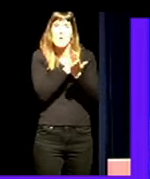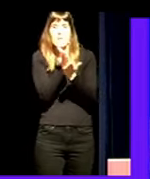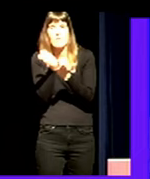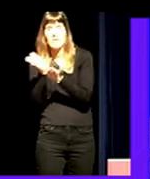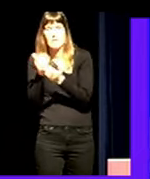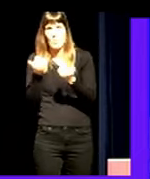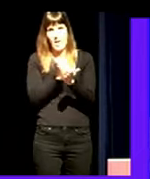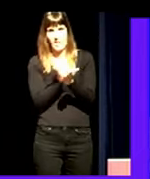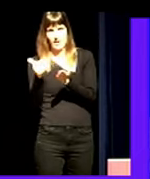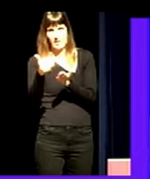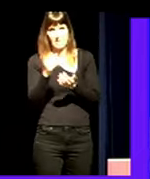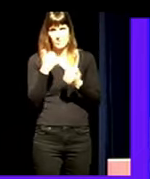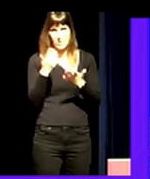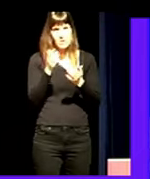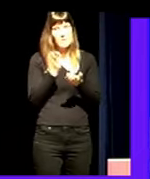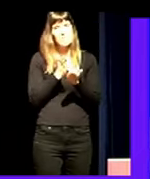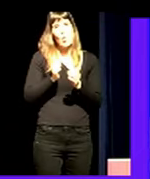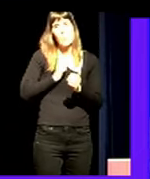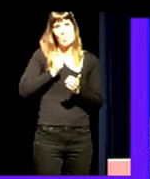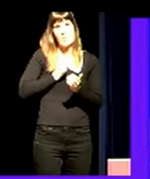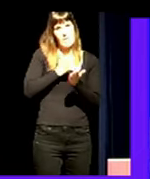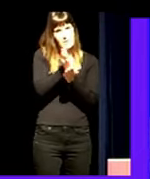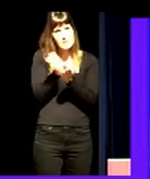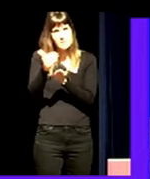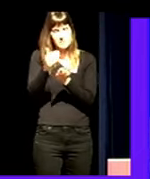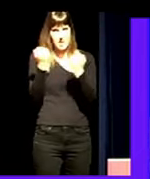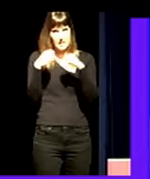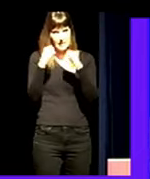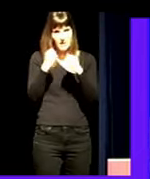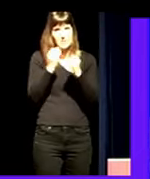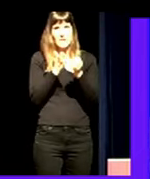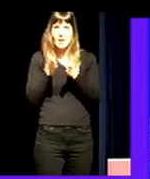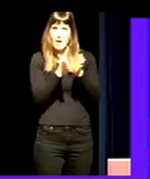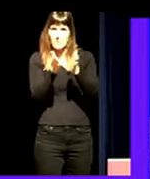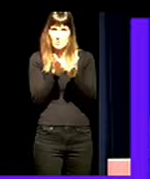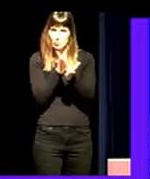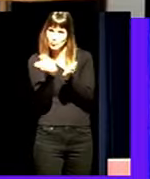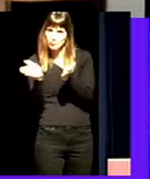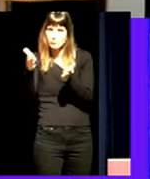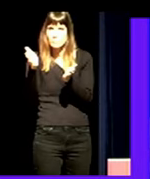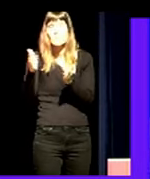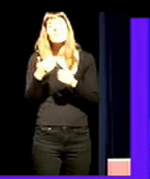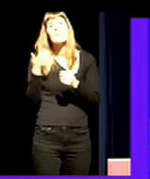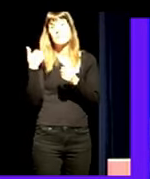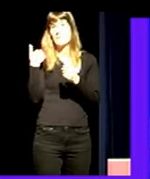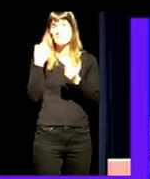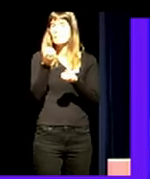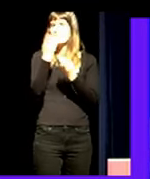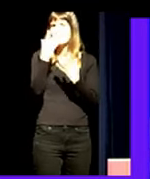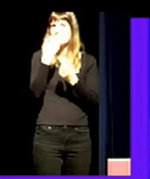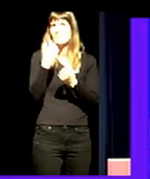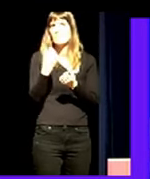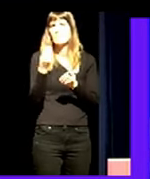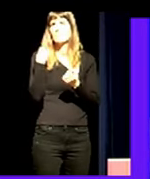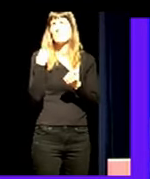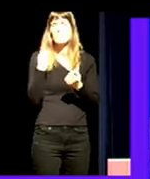da, zenotatako aukerak ditugun hori praktikatzeko eta beste bide batzu. Segurenik, gaurrein, aipatuko dituguna eta, pero,